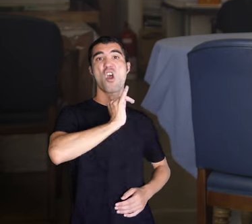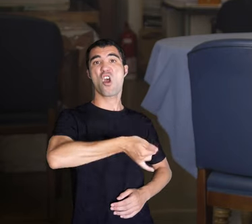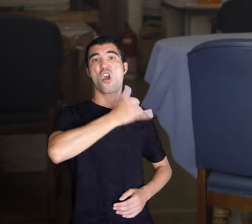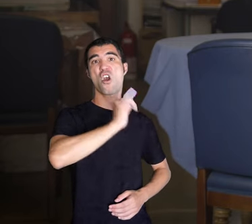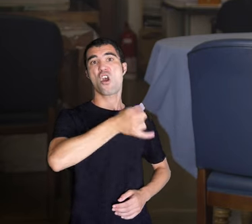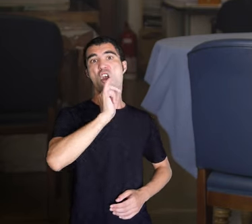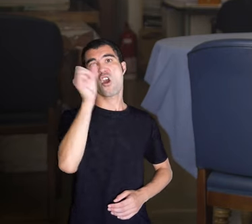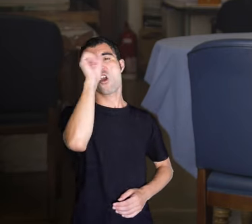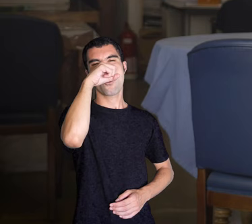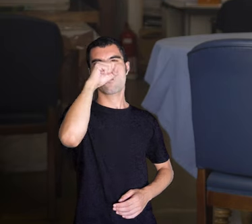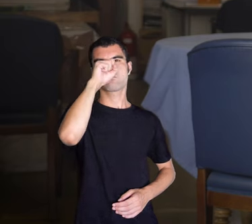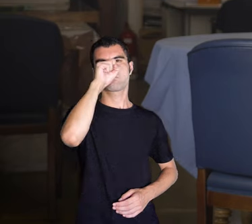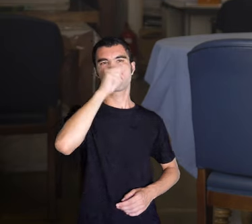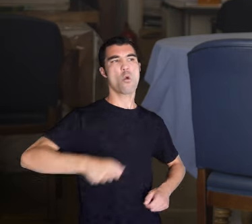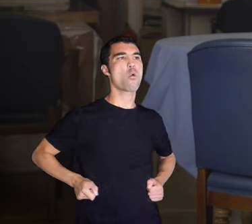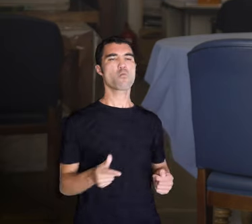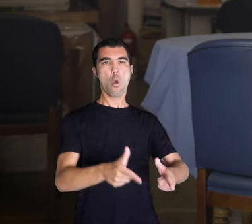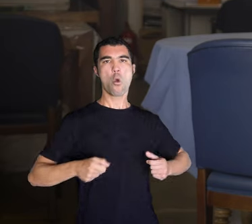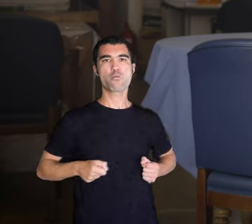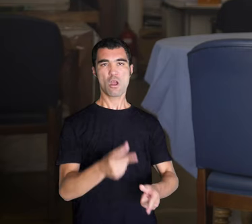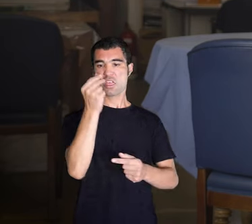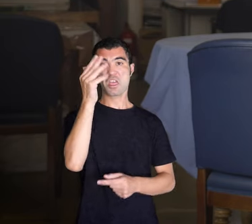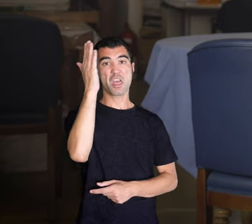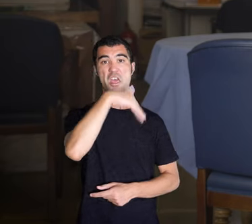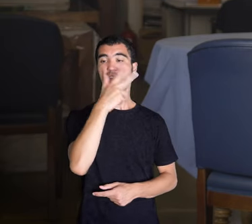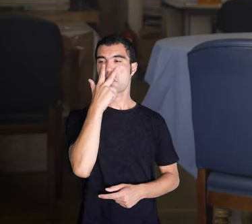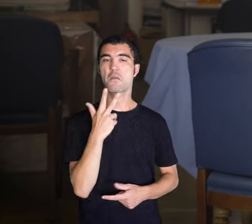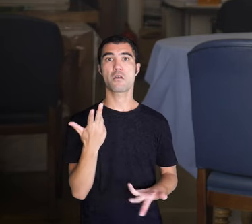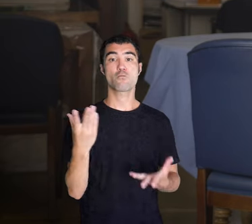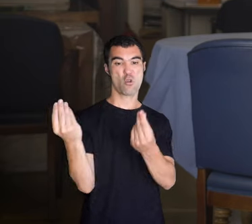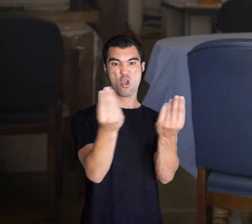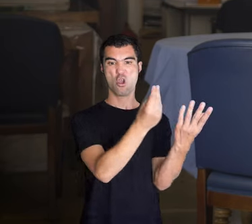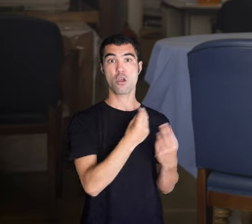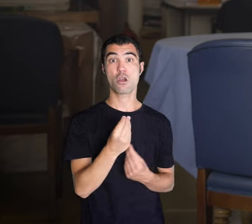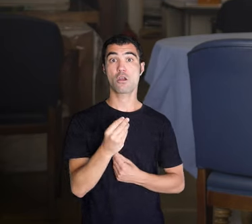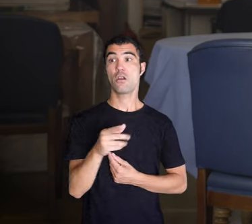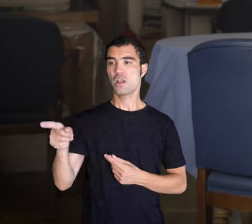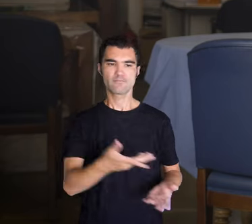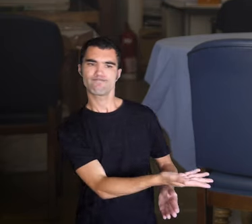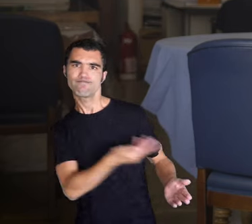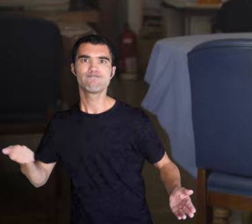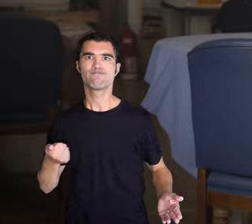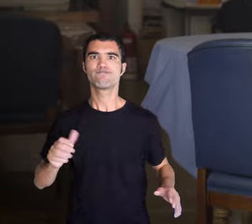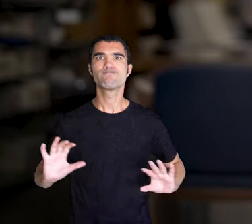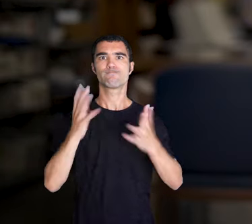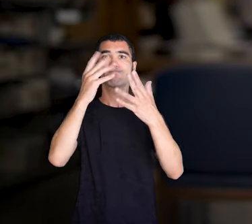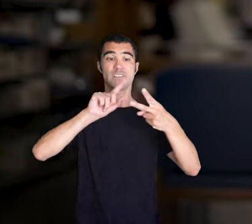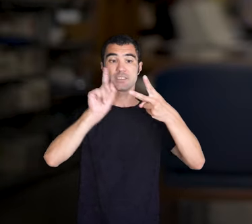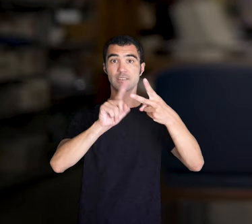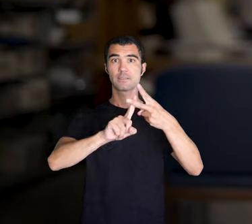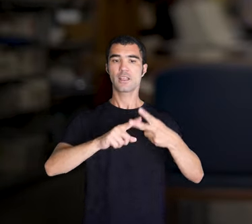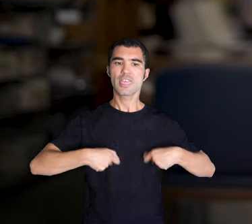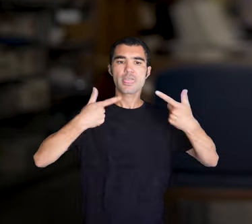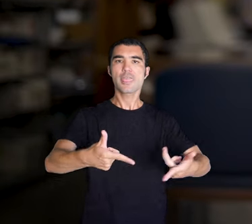bar, bevien, s'engataven, gastaven els dobles que no tenien, en fi, moltes de coses. I segona, La segona, posar un